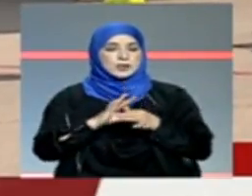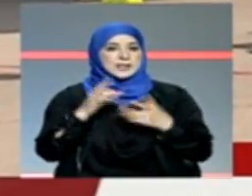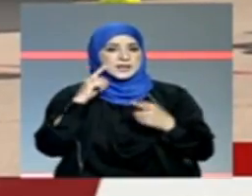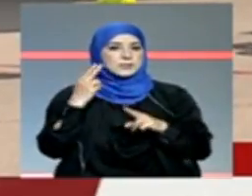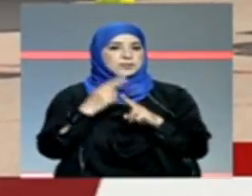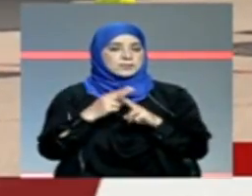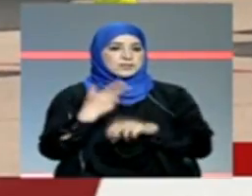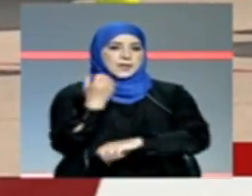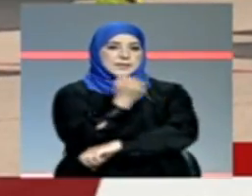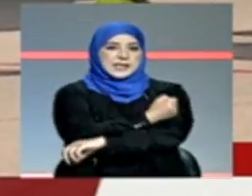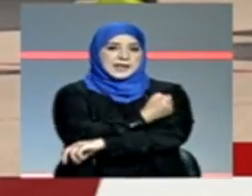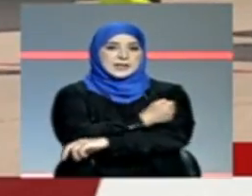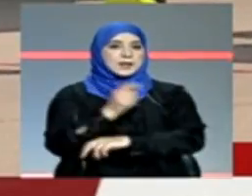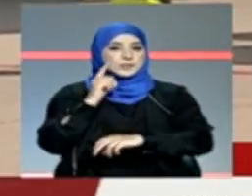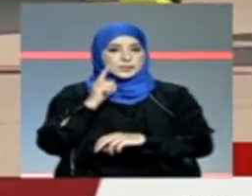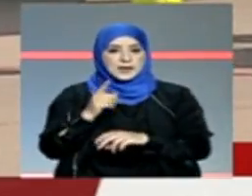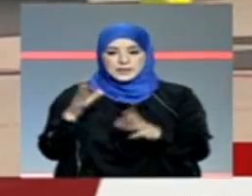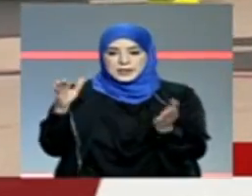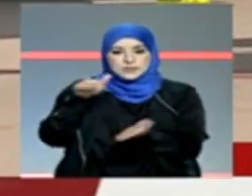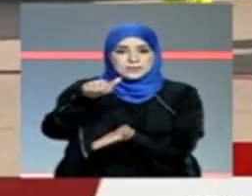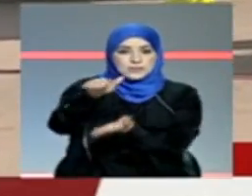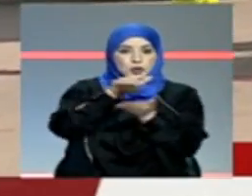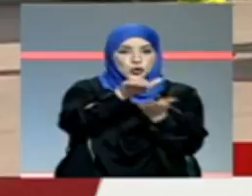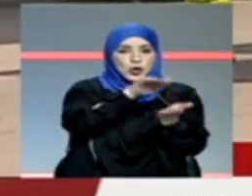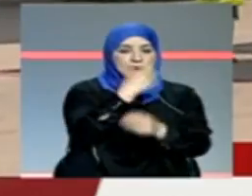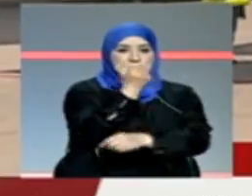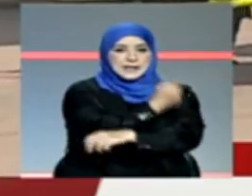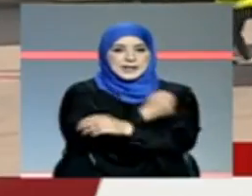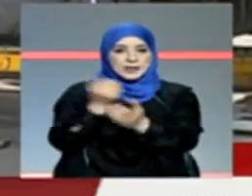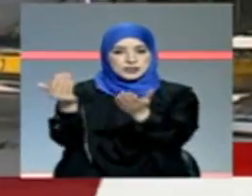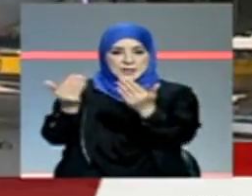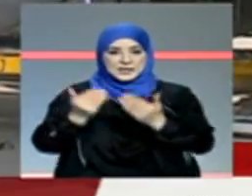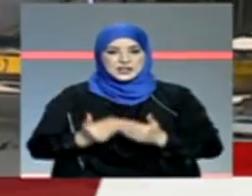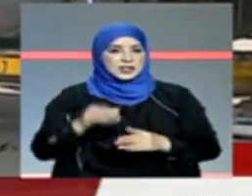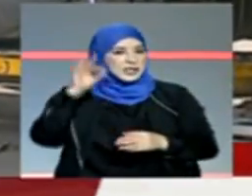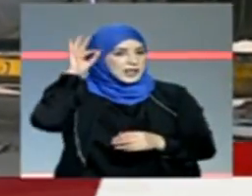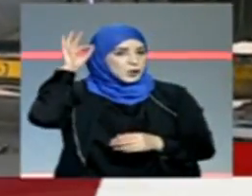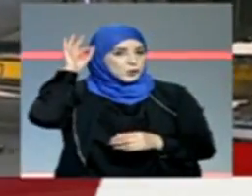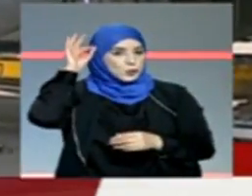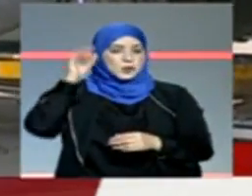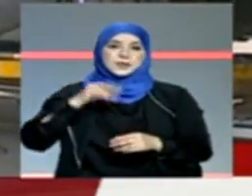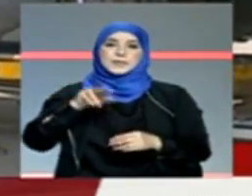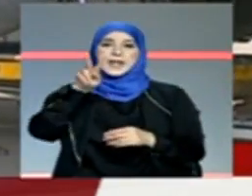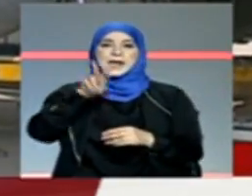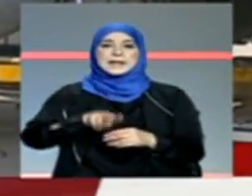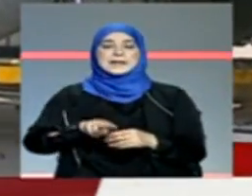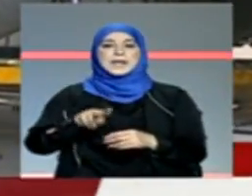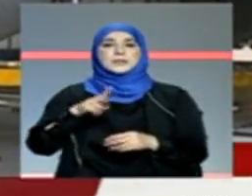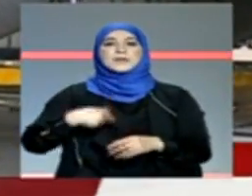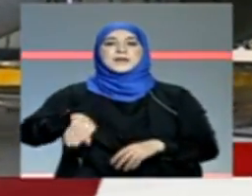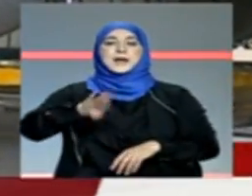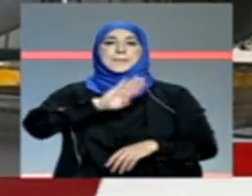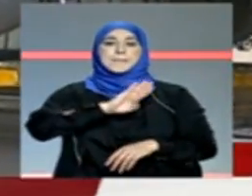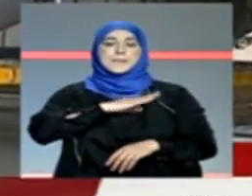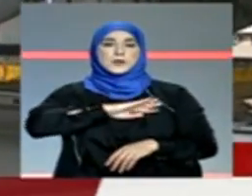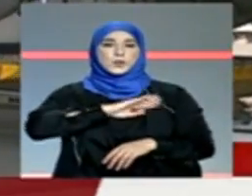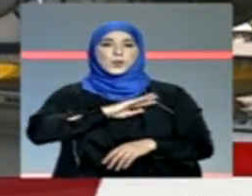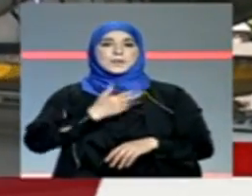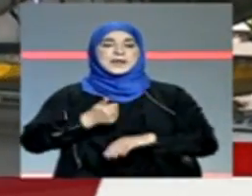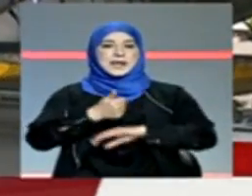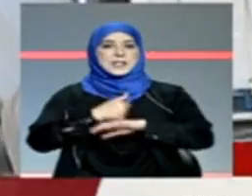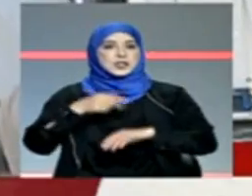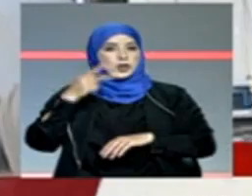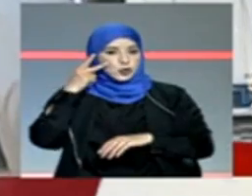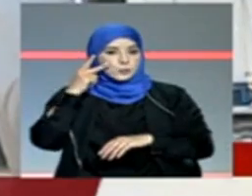ظل الجدل الذي يثار حول شحنات التلقيح التي وصلت مؤخرا إلى تونس، أكد مصدر من رئاسة الجمهورية أنها